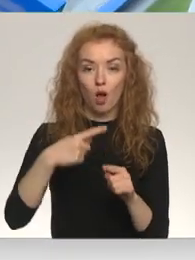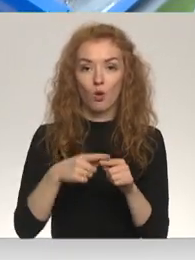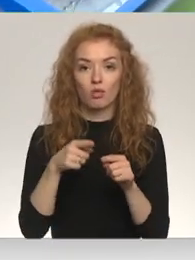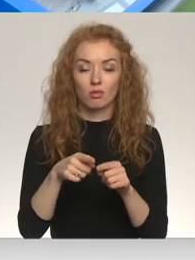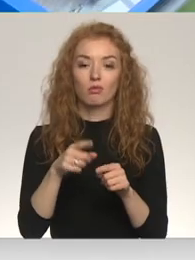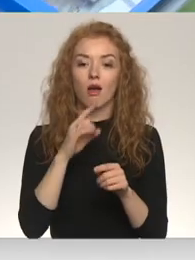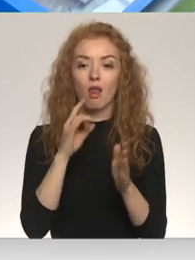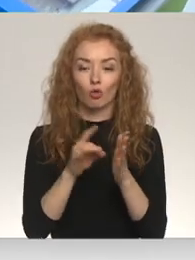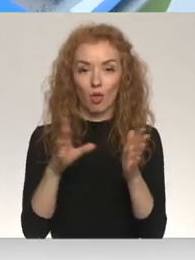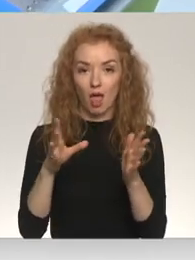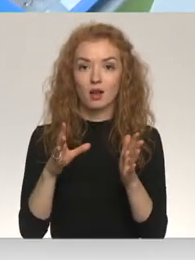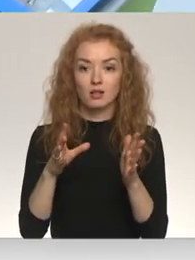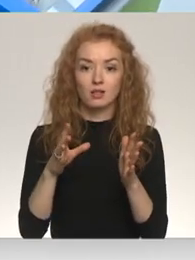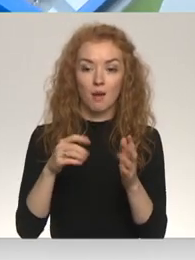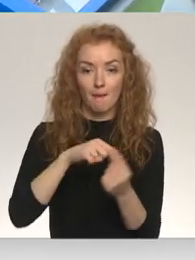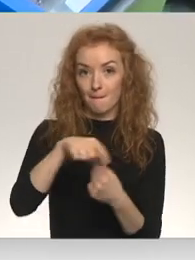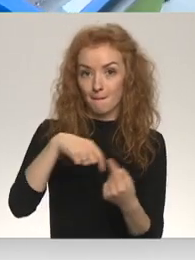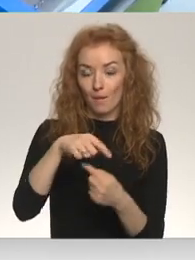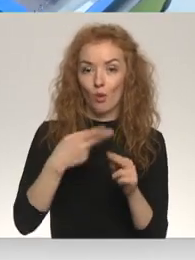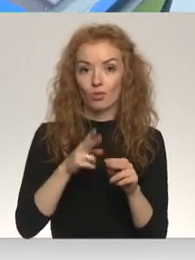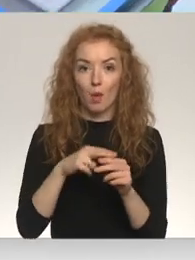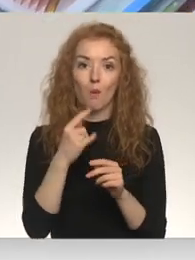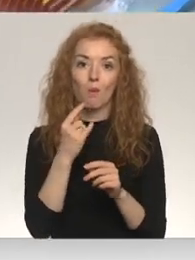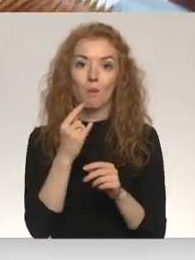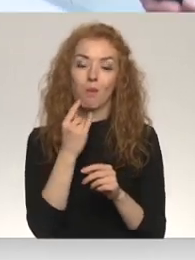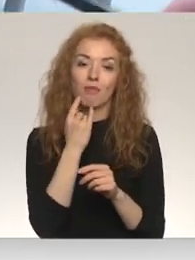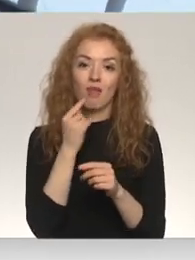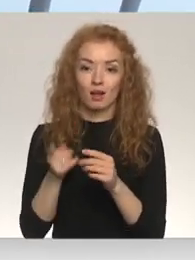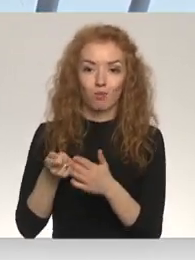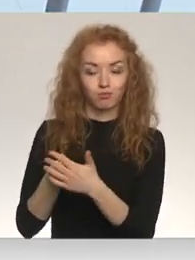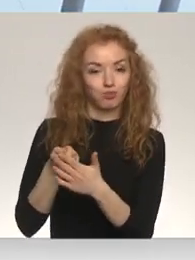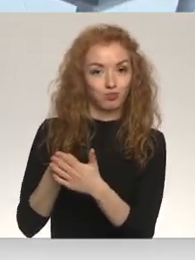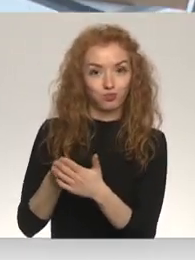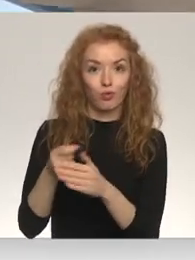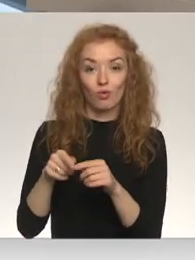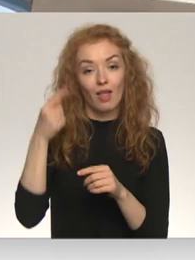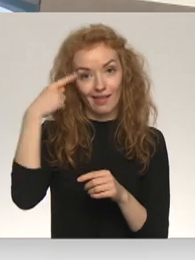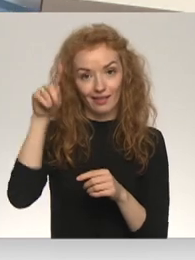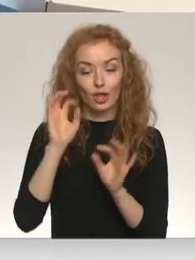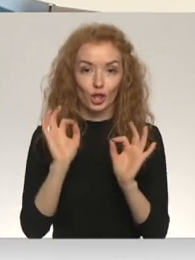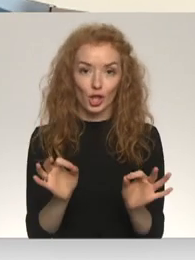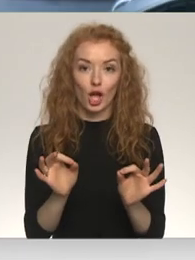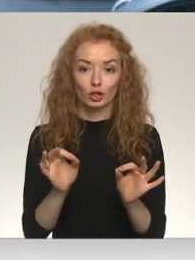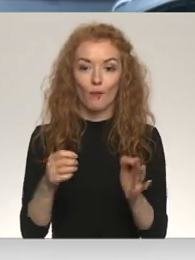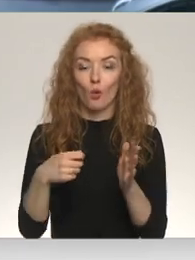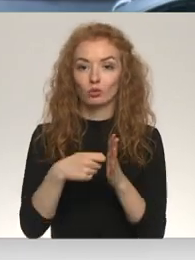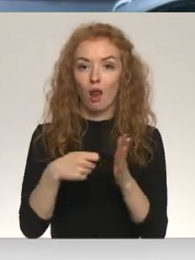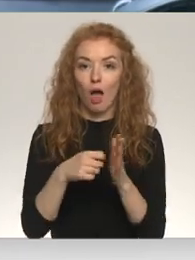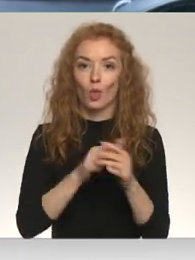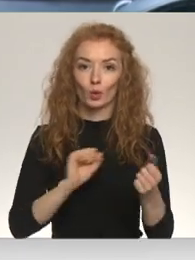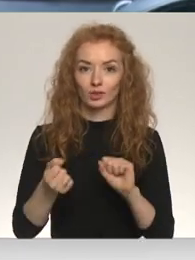enerģija tiek vadīta. Un tad mums būtu kāda baterija, kur tad mēs lādētu. Un tā doma ir tieši uzlādi kustībāk.